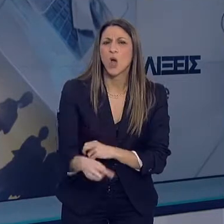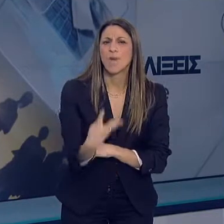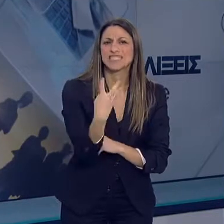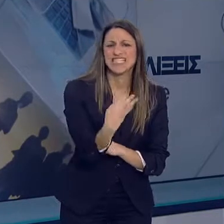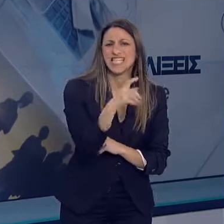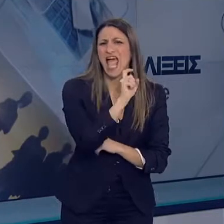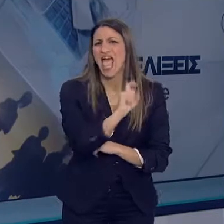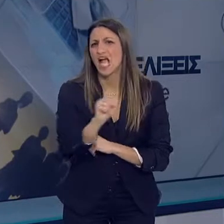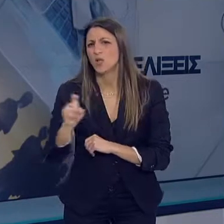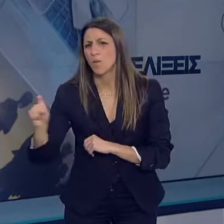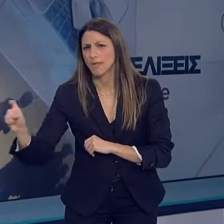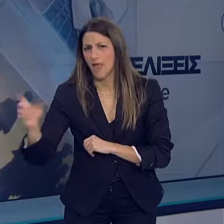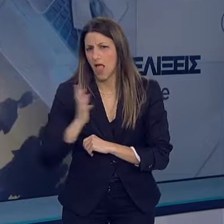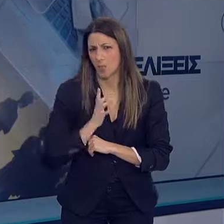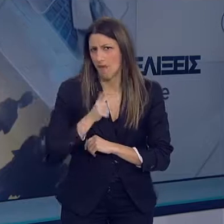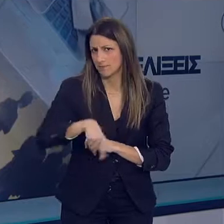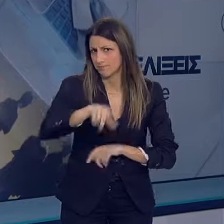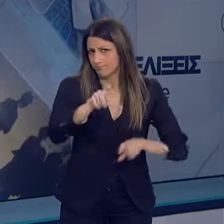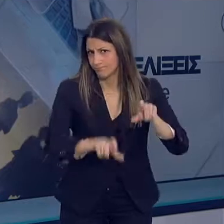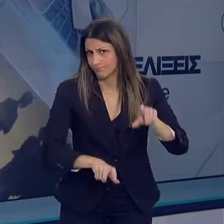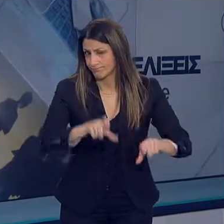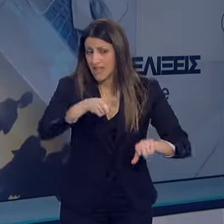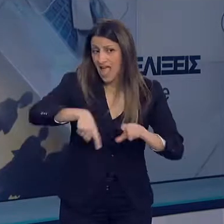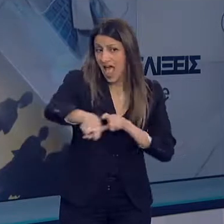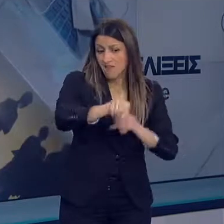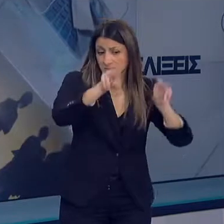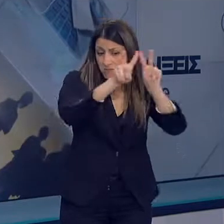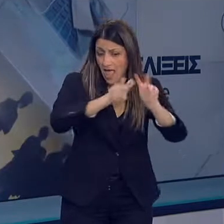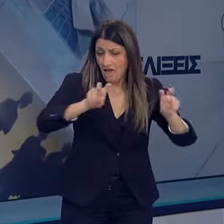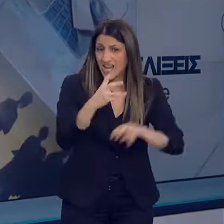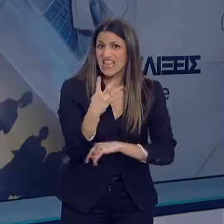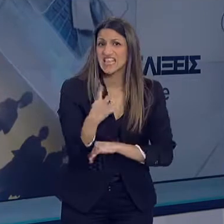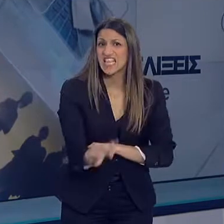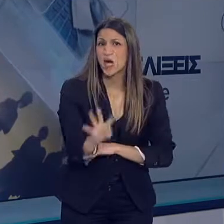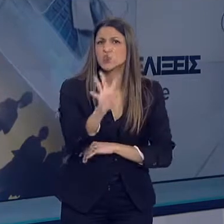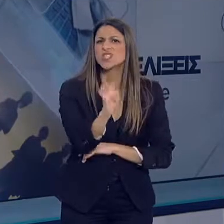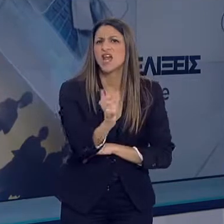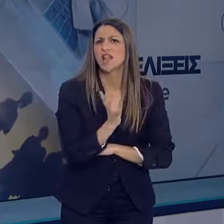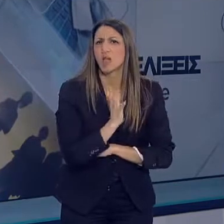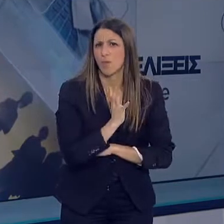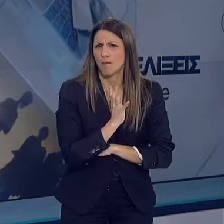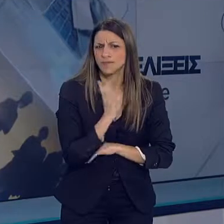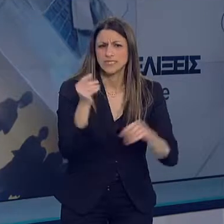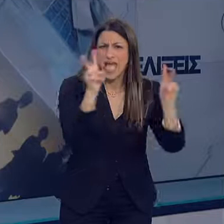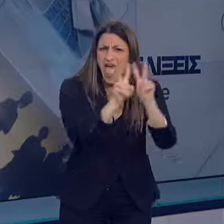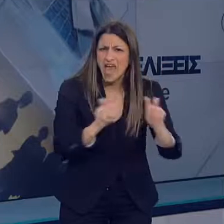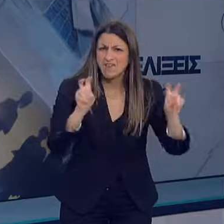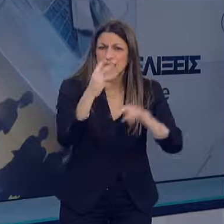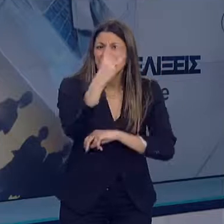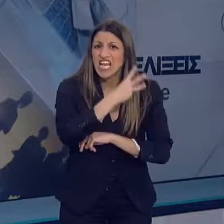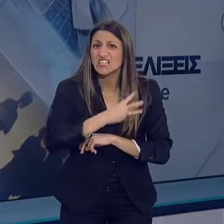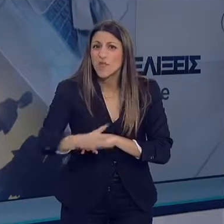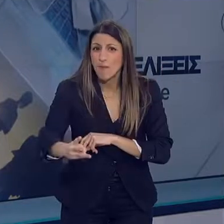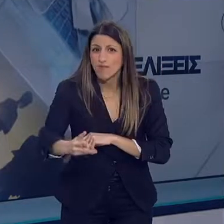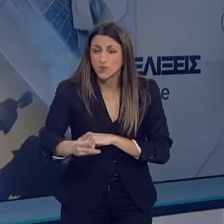εκατομμύρια κατοίκων, η οποία εξέτασε 440 τυχεία δείγματα για 3 εβδομάδες από τις 23 έως τις